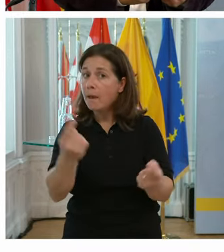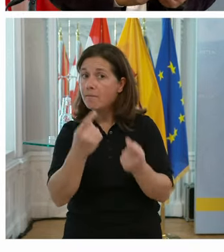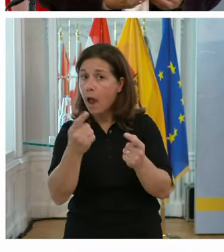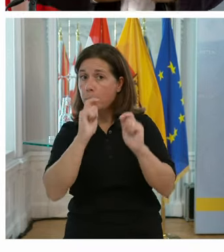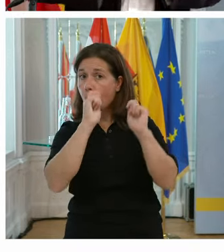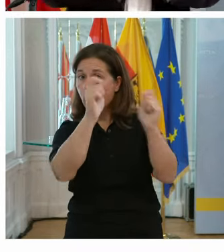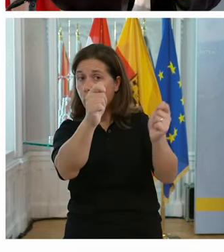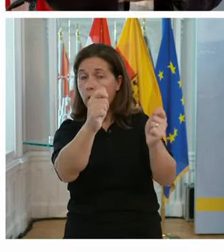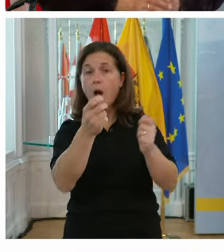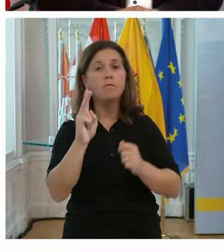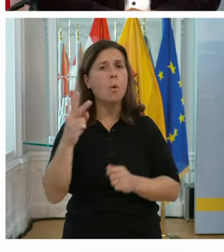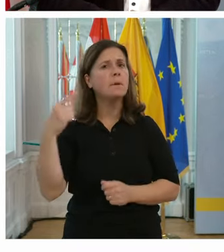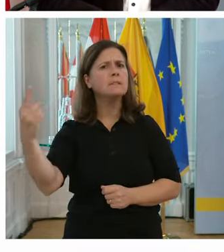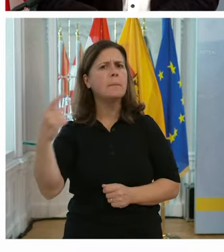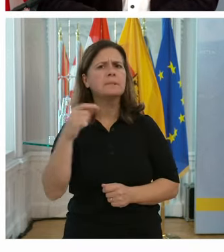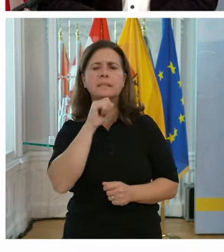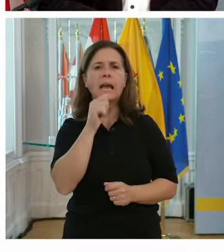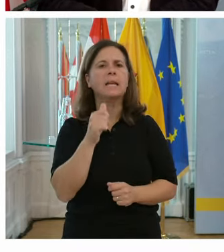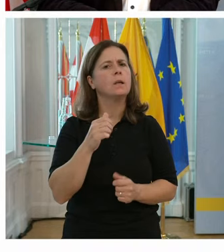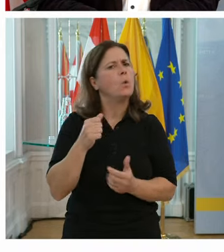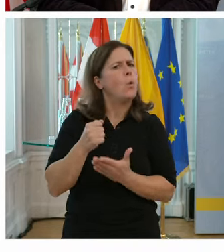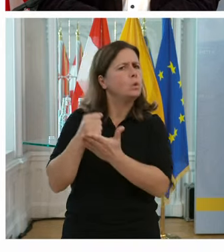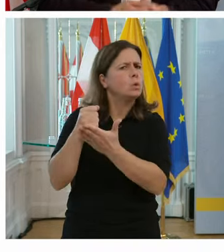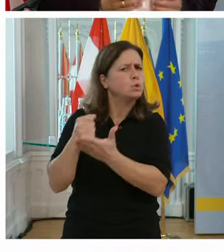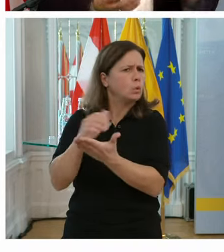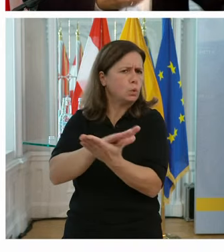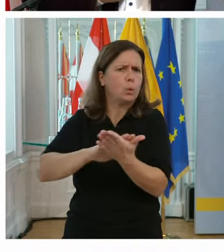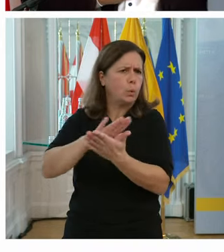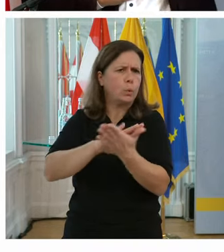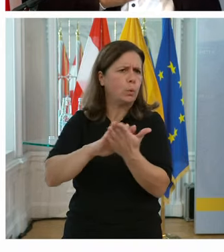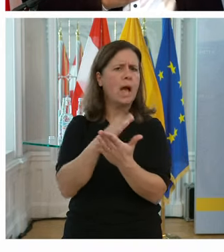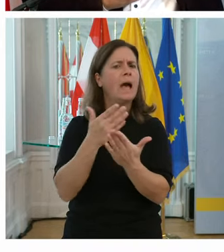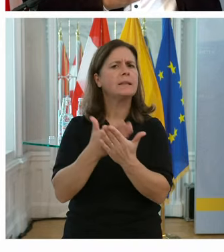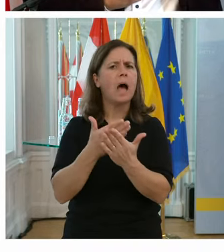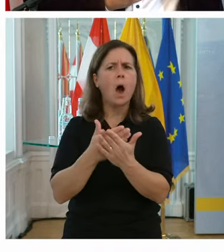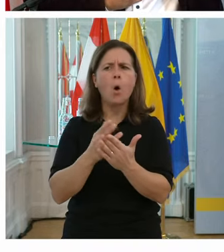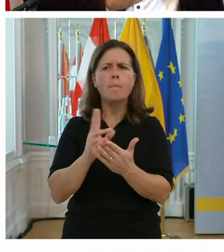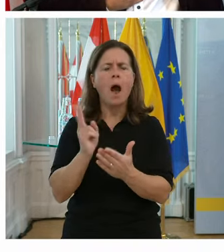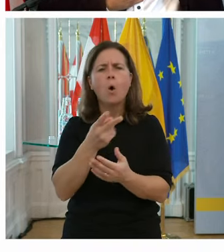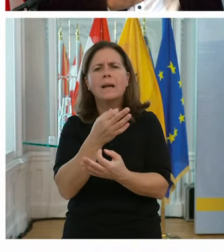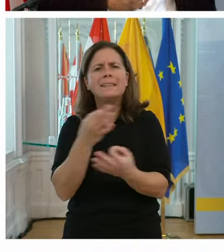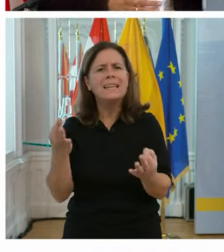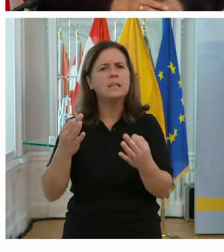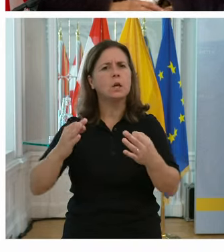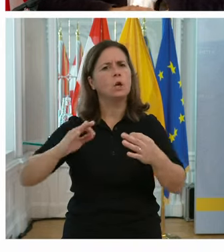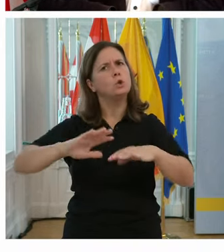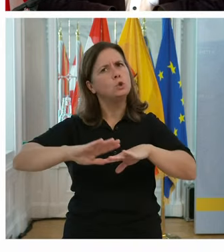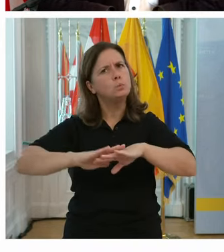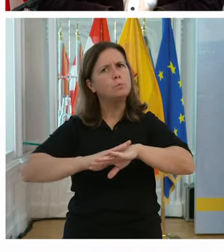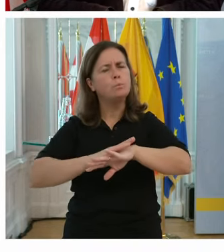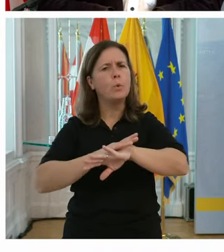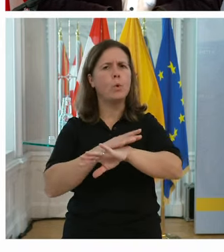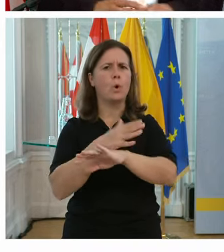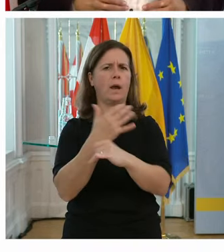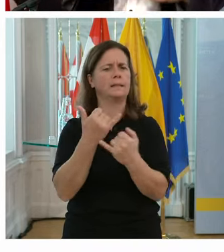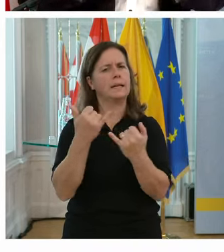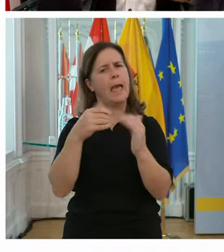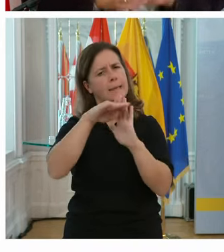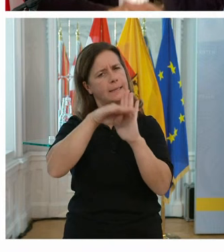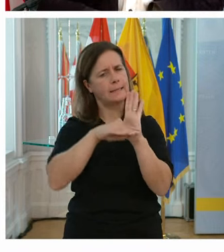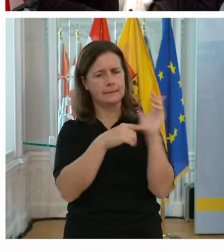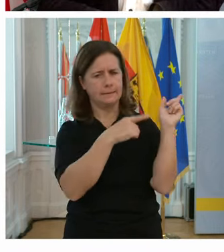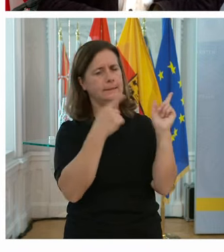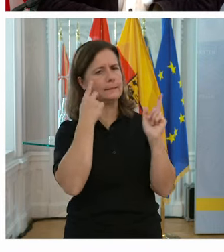bei Unternehmen, weil sie nicht die entsprechende Unterstützung haben und deshalb noch nicht so spüren, wie es hier auf den Charts zu sehen ist. Und